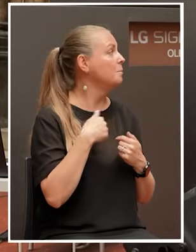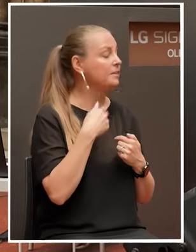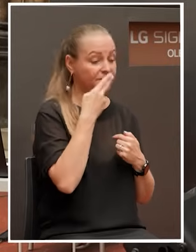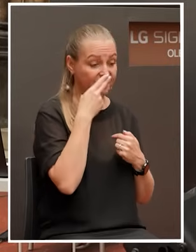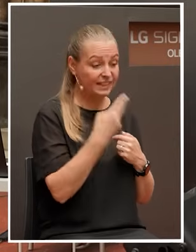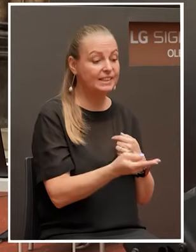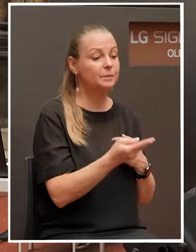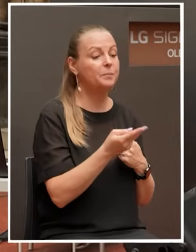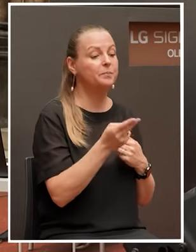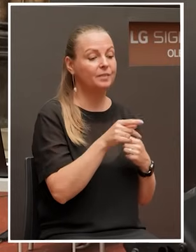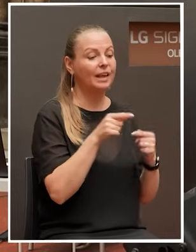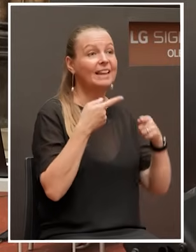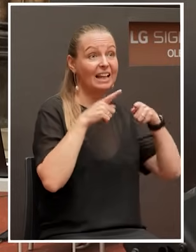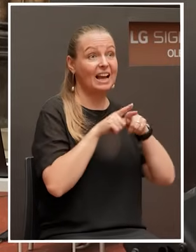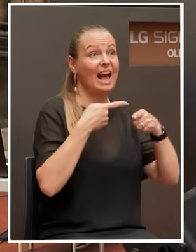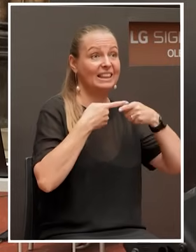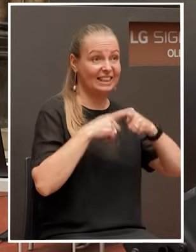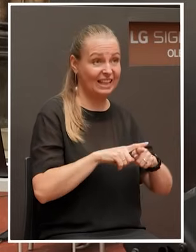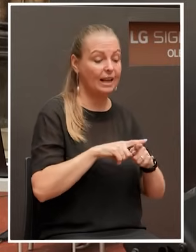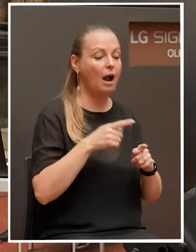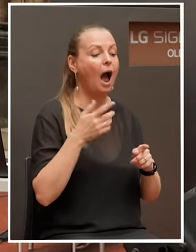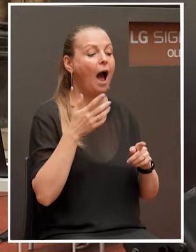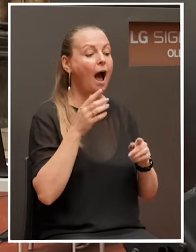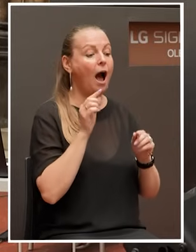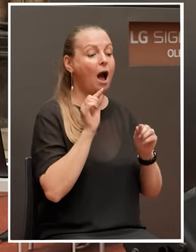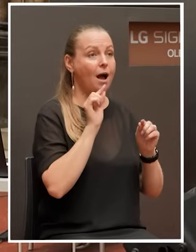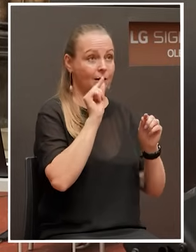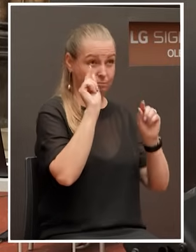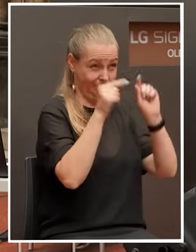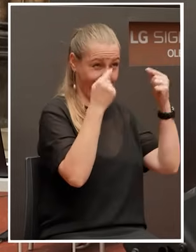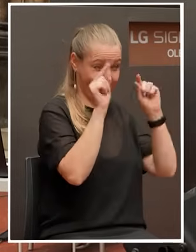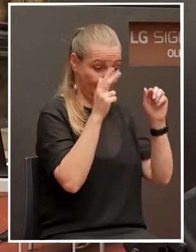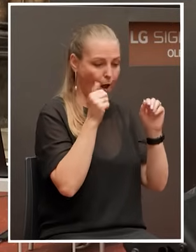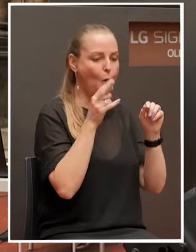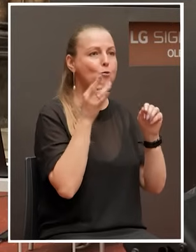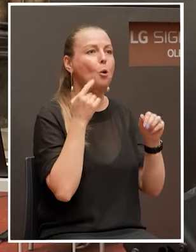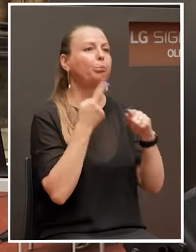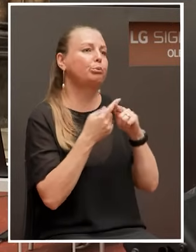видим дивизионистскую технику, пришедшую в движение. То есть он